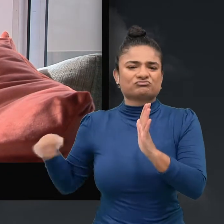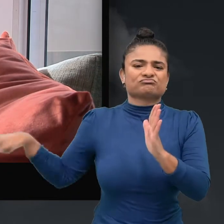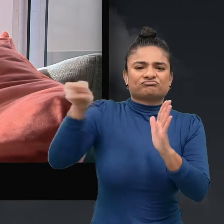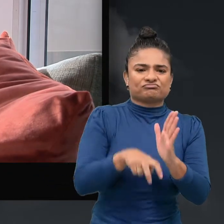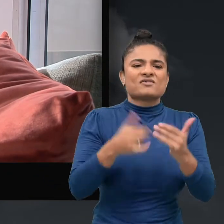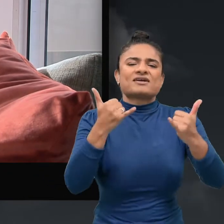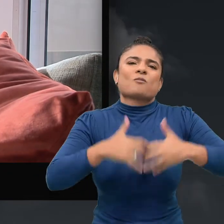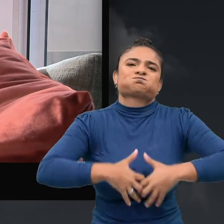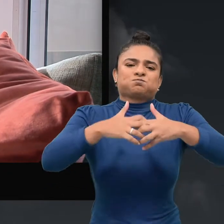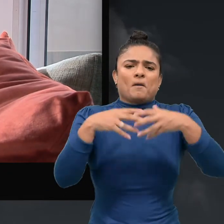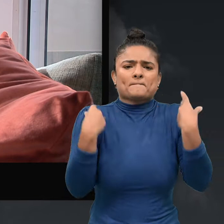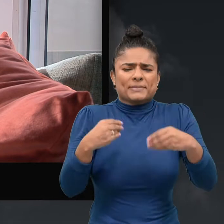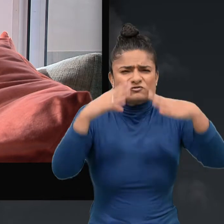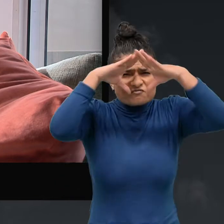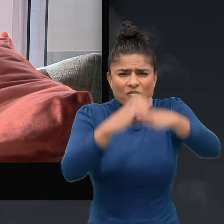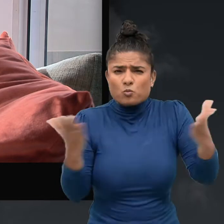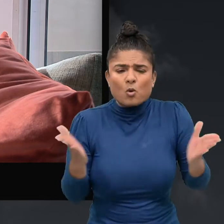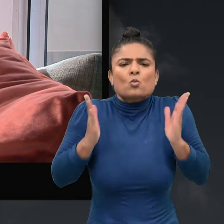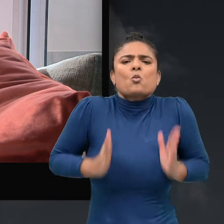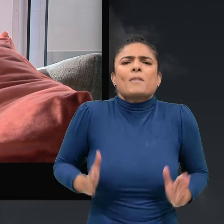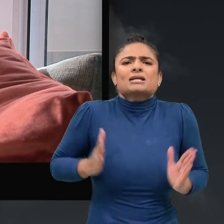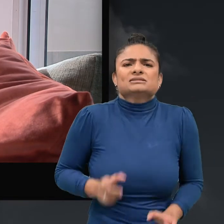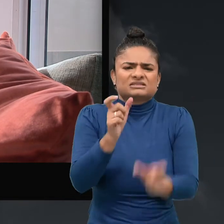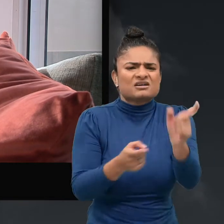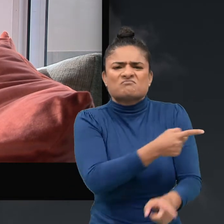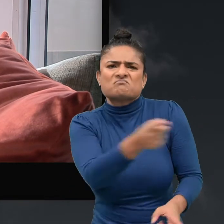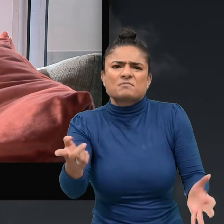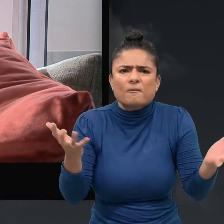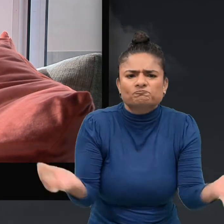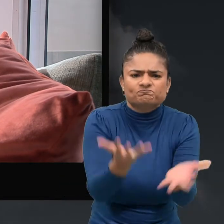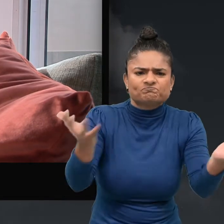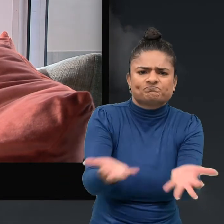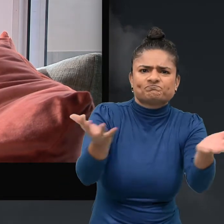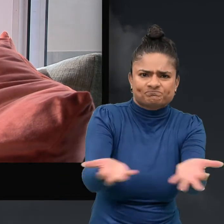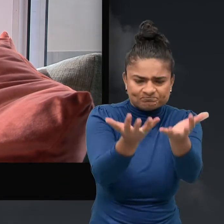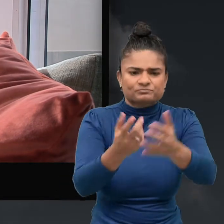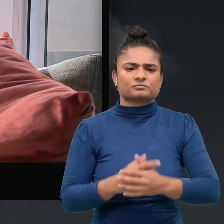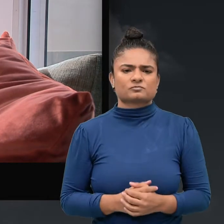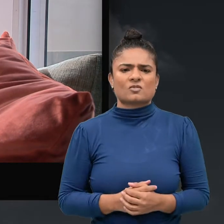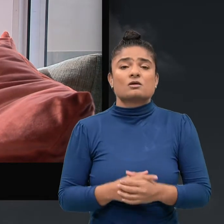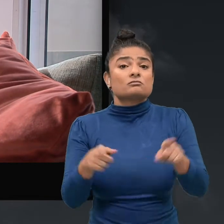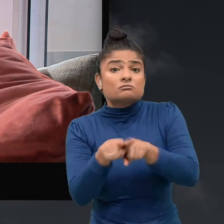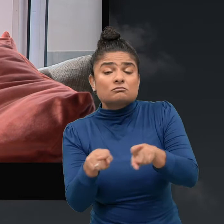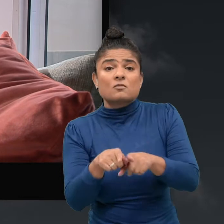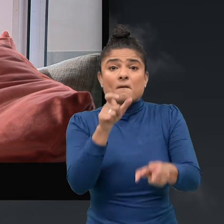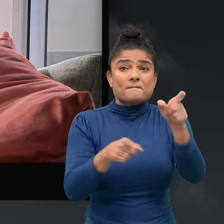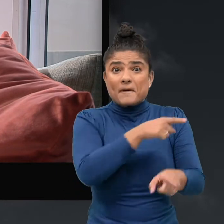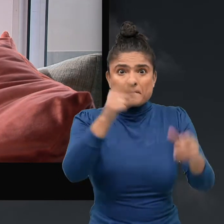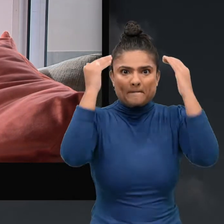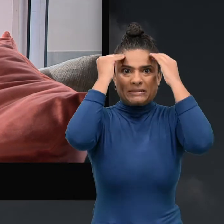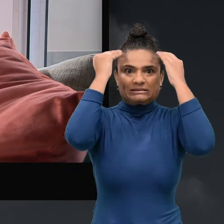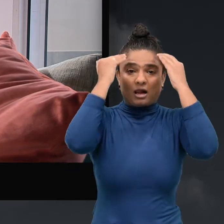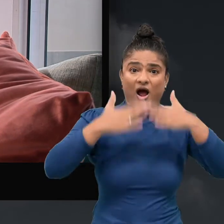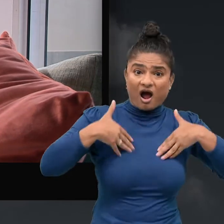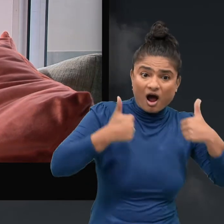af en daar het ek 'n besigheid begin wat 100% gefokus het op geesteswetenskappe, so op mental health